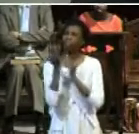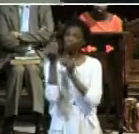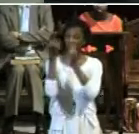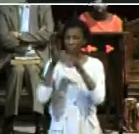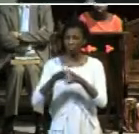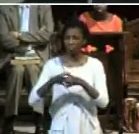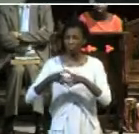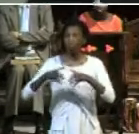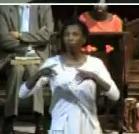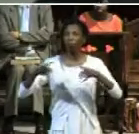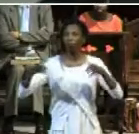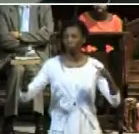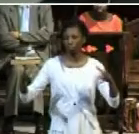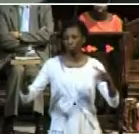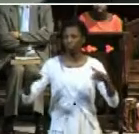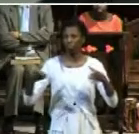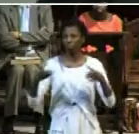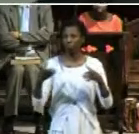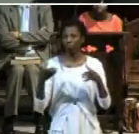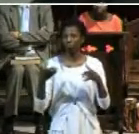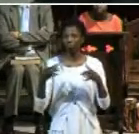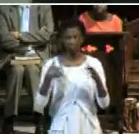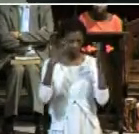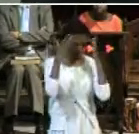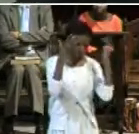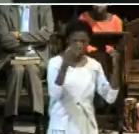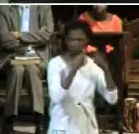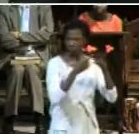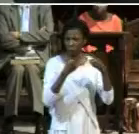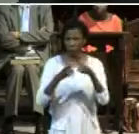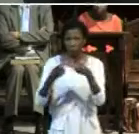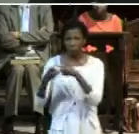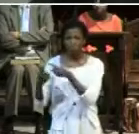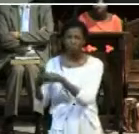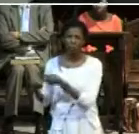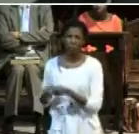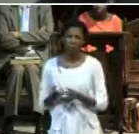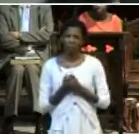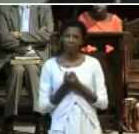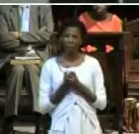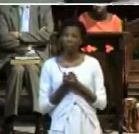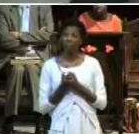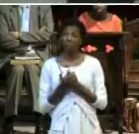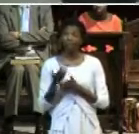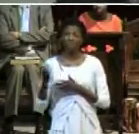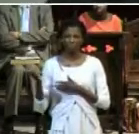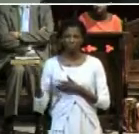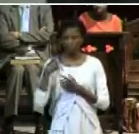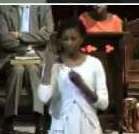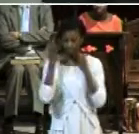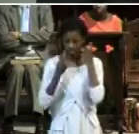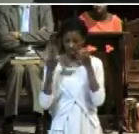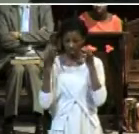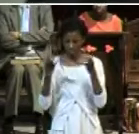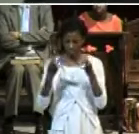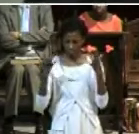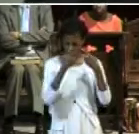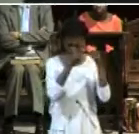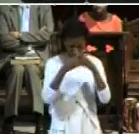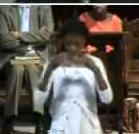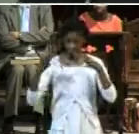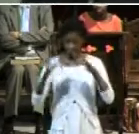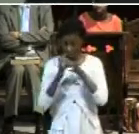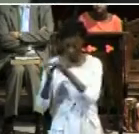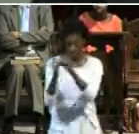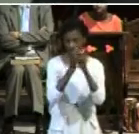grandit considérablement, avec des cultures qui sont totalement différentes, et il a le souci de l'unité de l'Église.